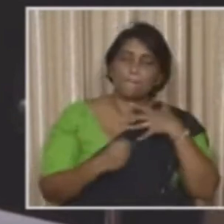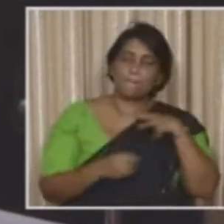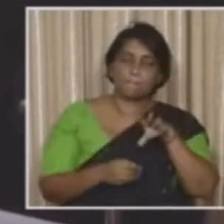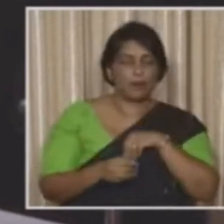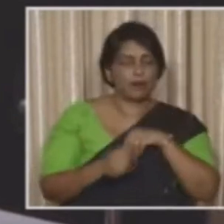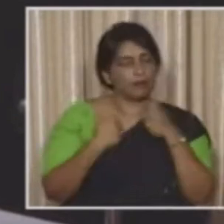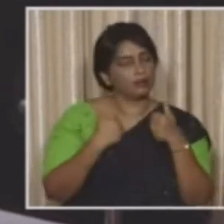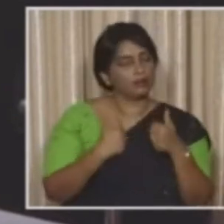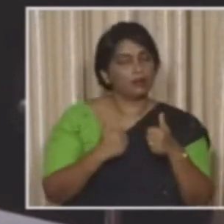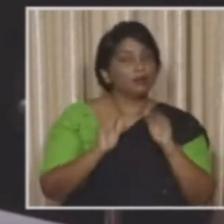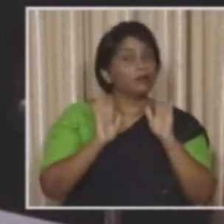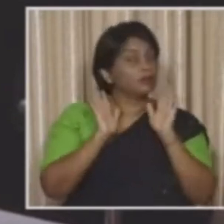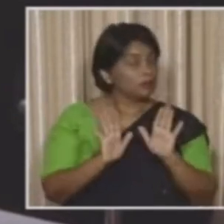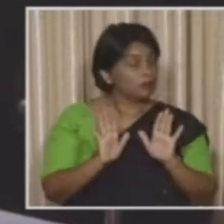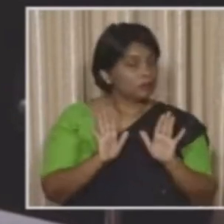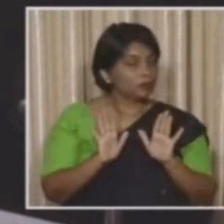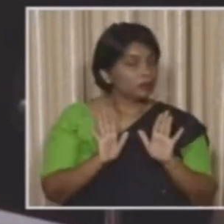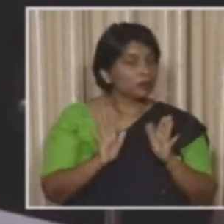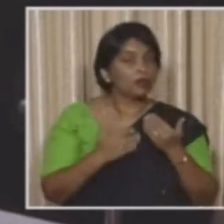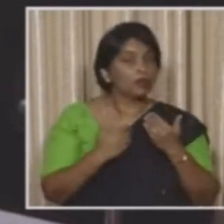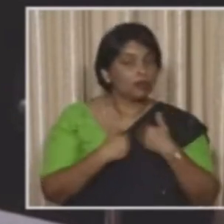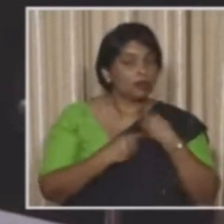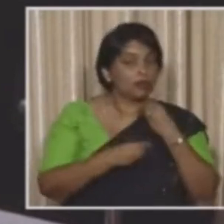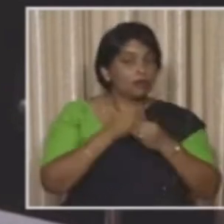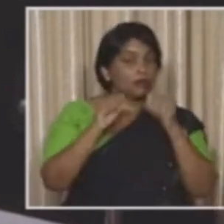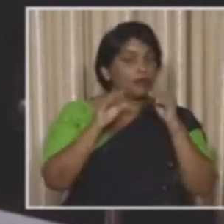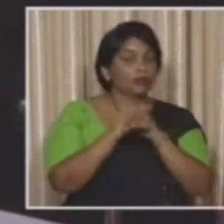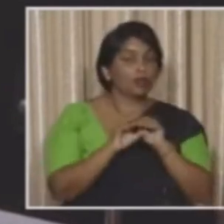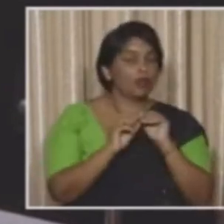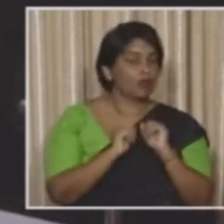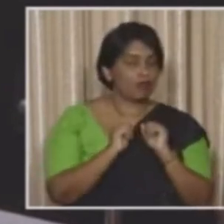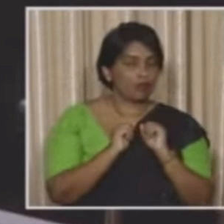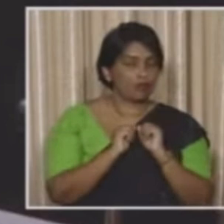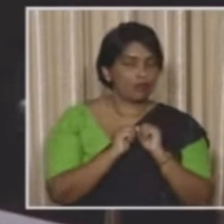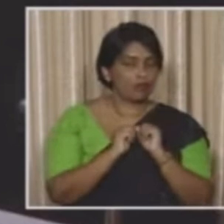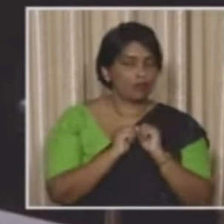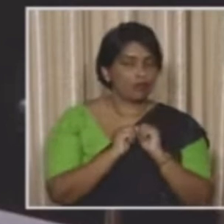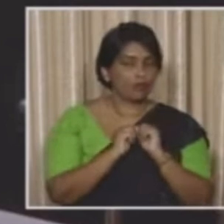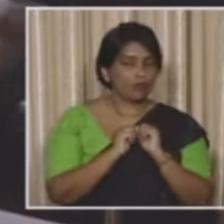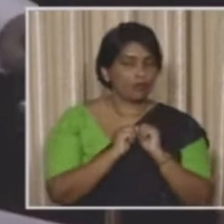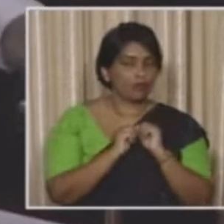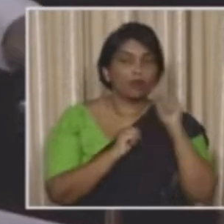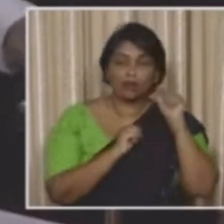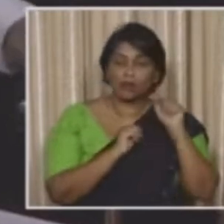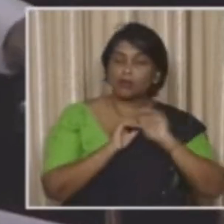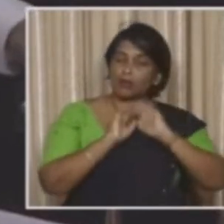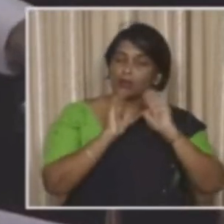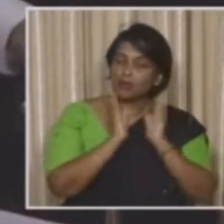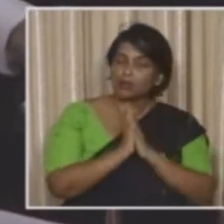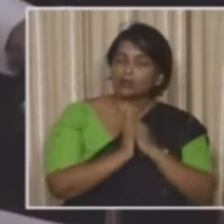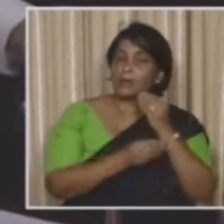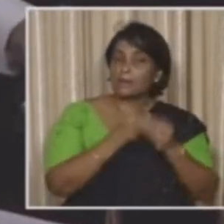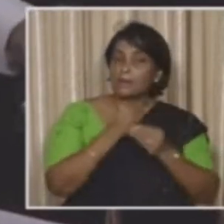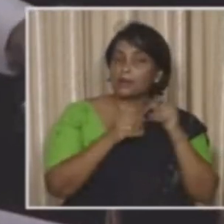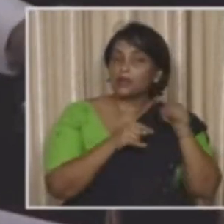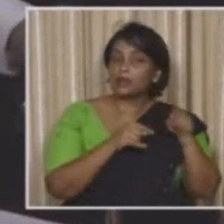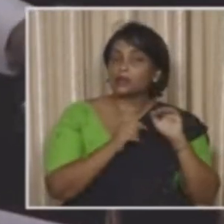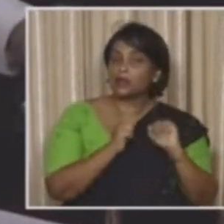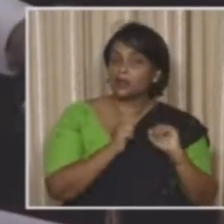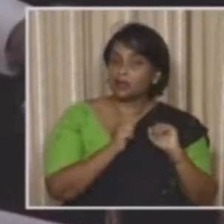හැකියි. හැබැයි අපි ඒ ආයෝජනය කරන්නේ කොහොමද? මේ හැම ආයෝජනයක්ම තිබෙන්නේ